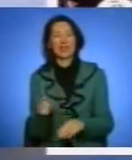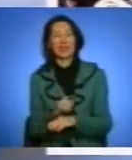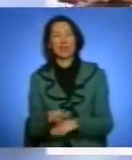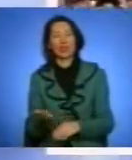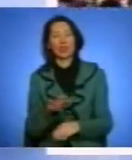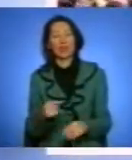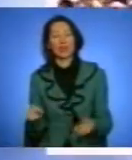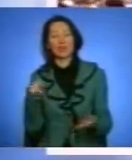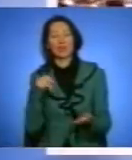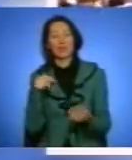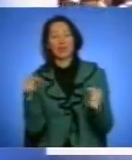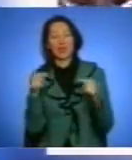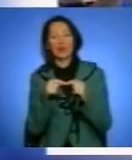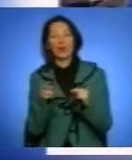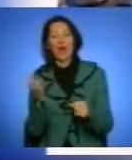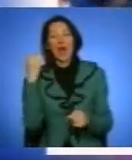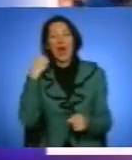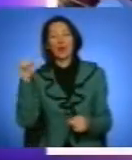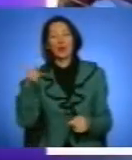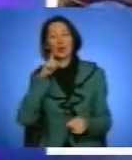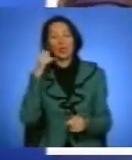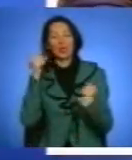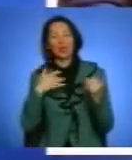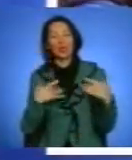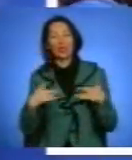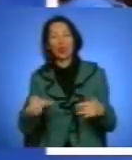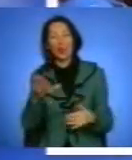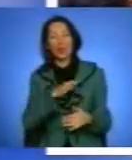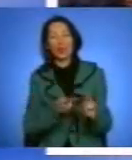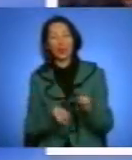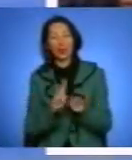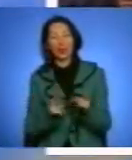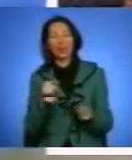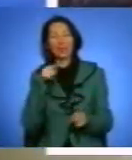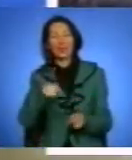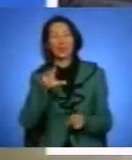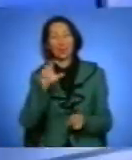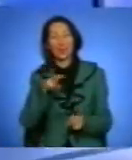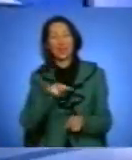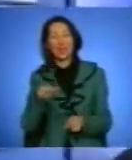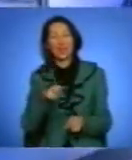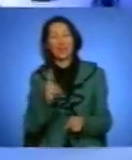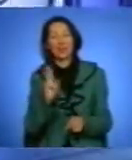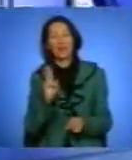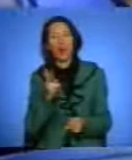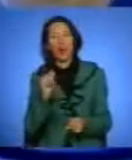Тернопільщина встановила рекорд України. Сьогодні на театральному майдані приготували 1300 літрів куті.